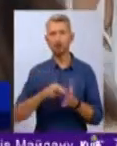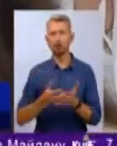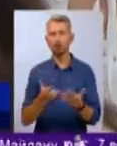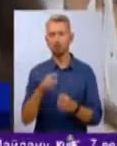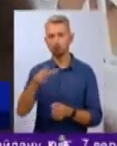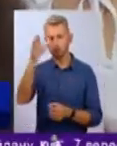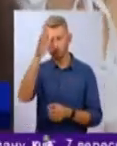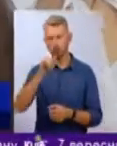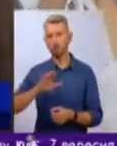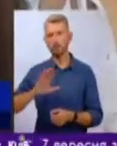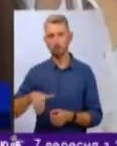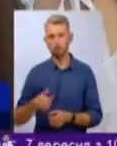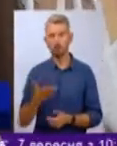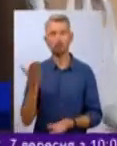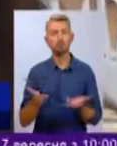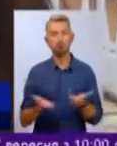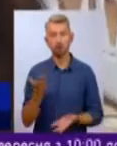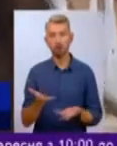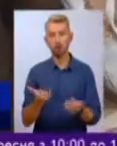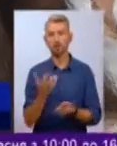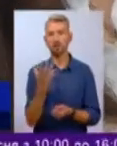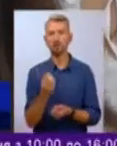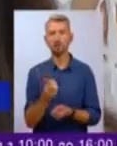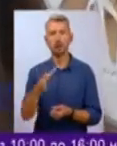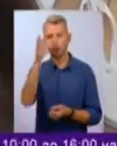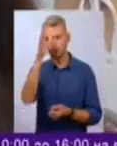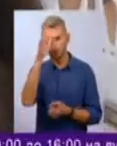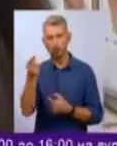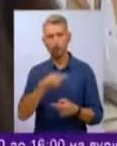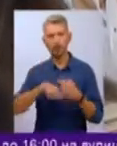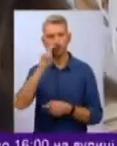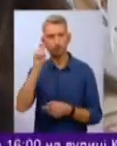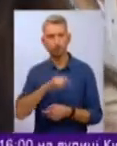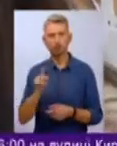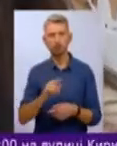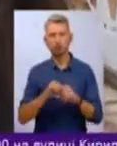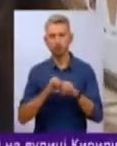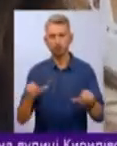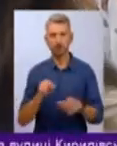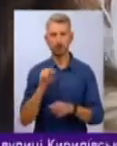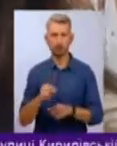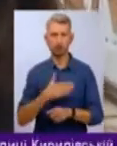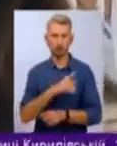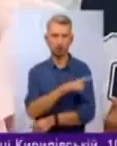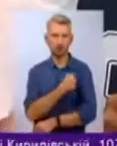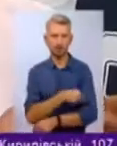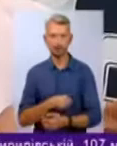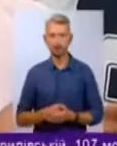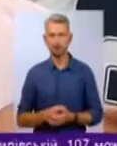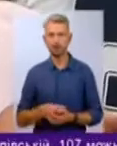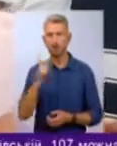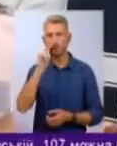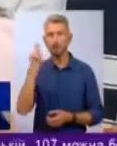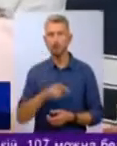і потім, можливо, отримати ще десь освіту і повернутися на Україну, щоб розвивати тут нашу медицину. В Україні